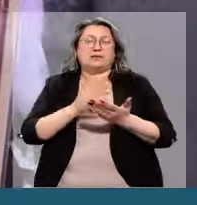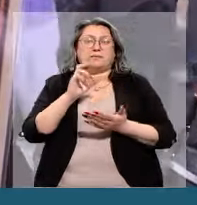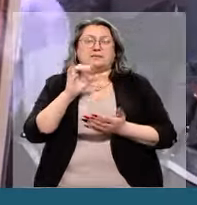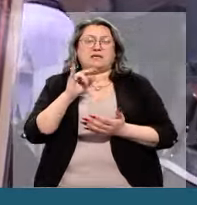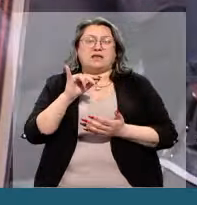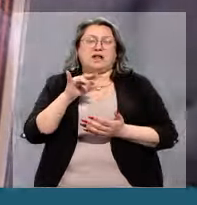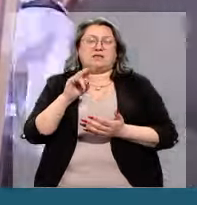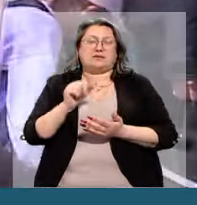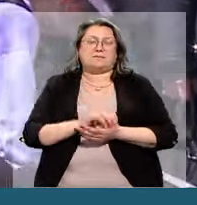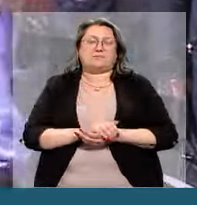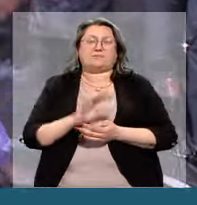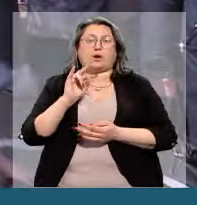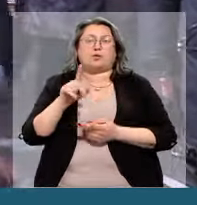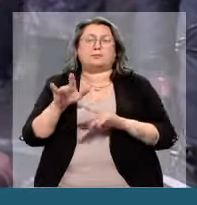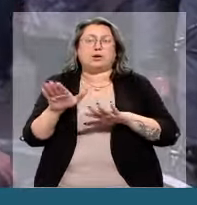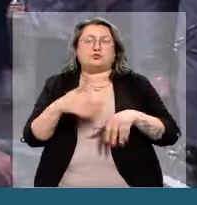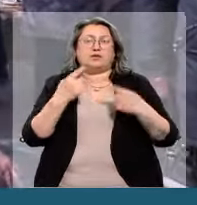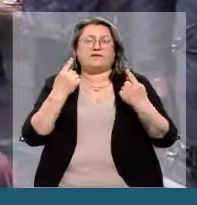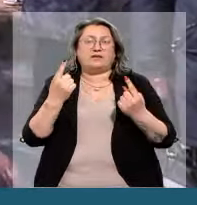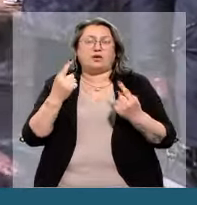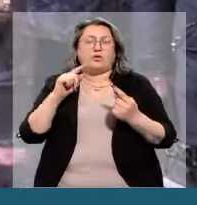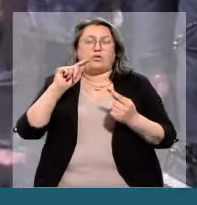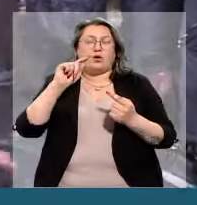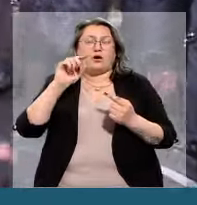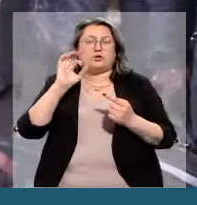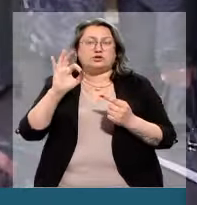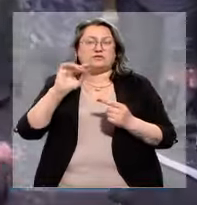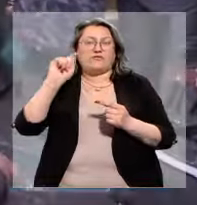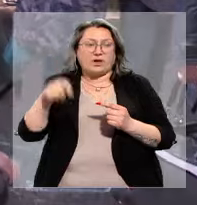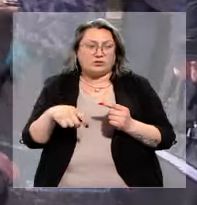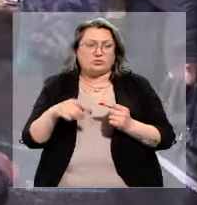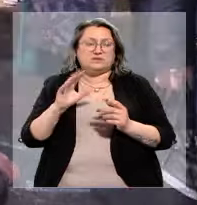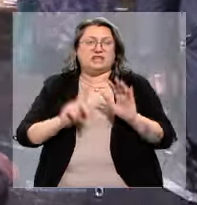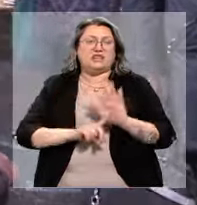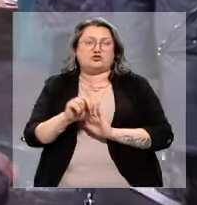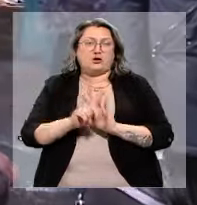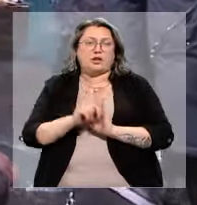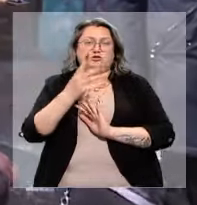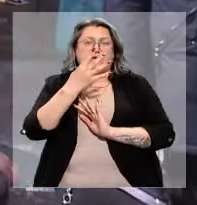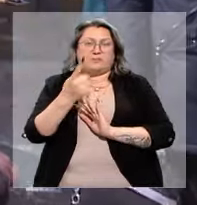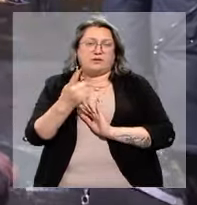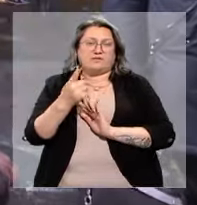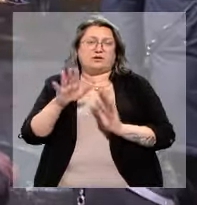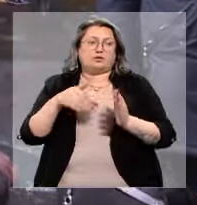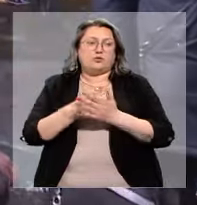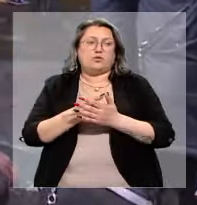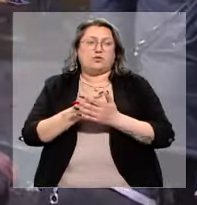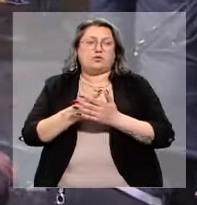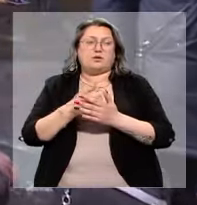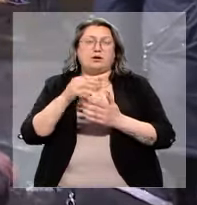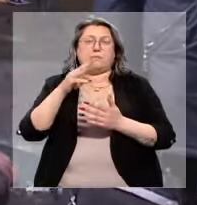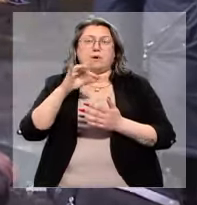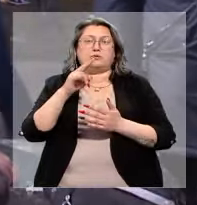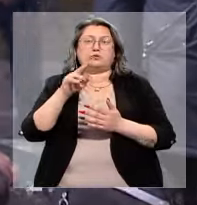Бисиналина. Он прошел Великую Отечественную войну с самого начала, 41-го, и дошел до